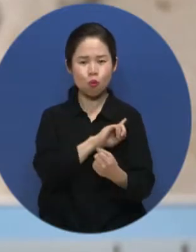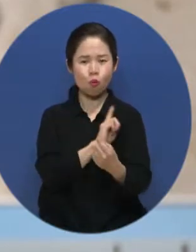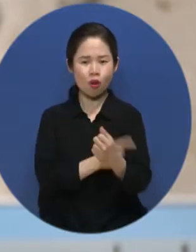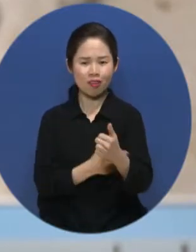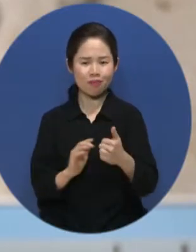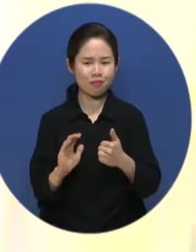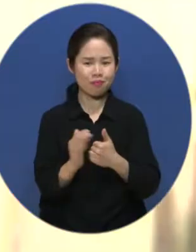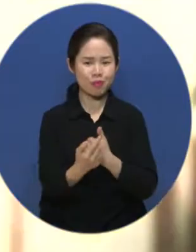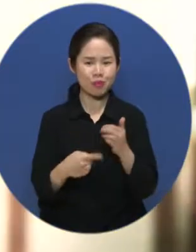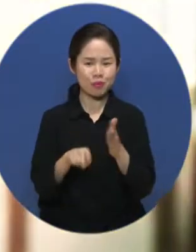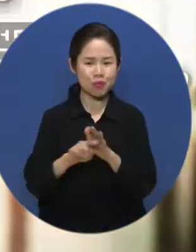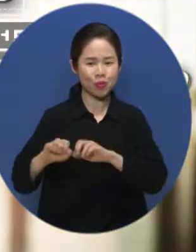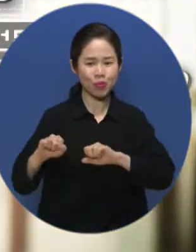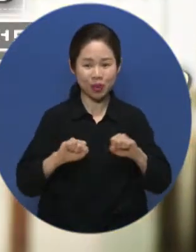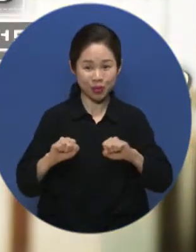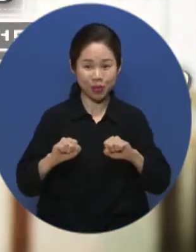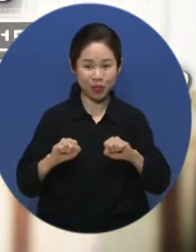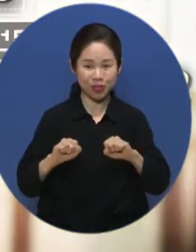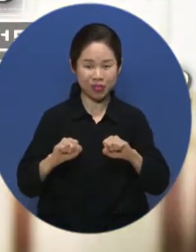김영웅 씨를 소개합니다.